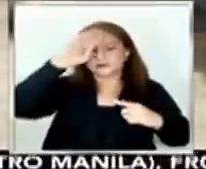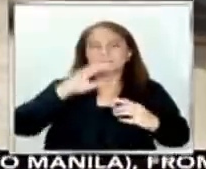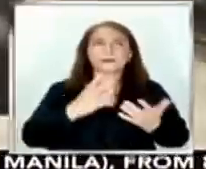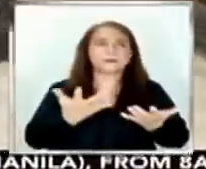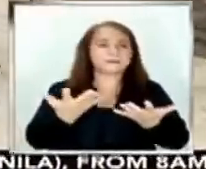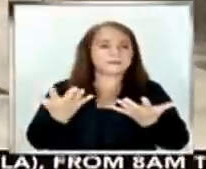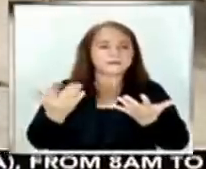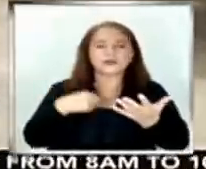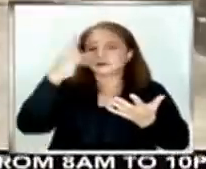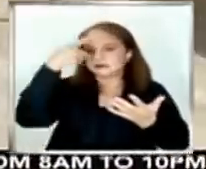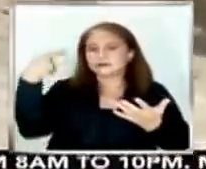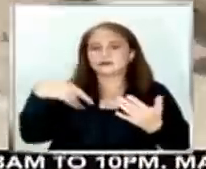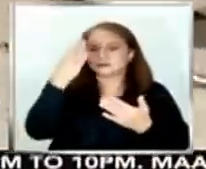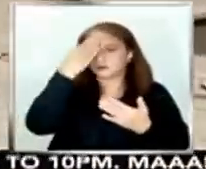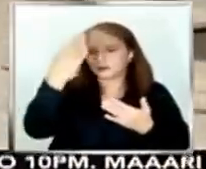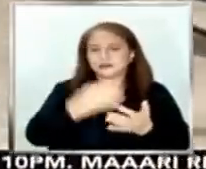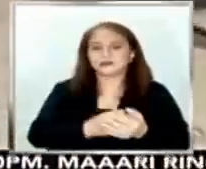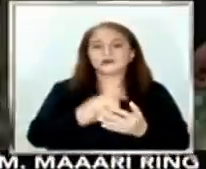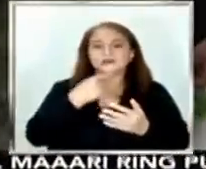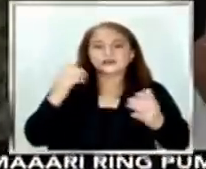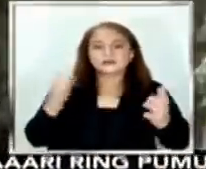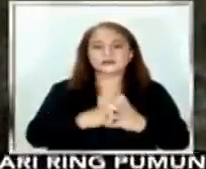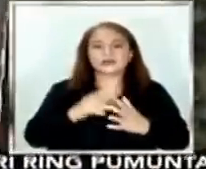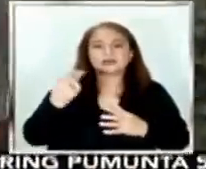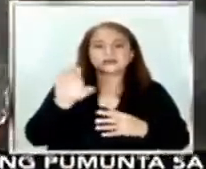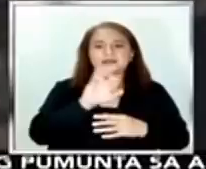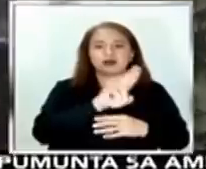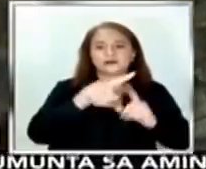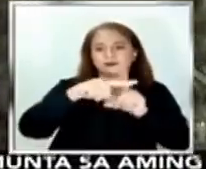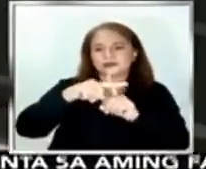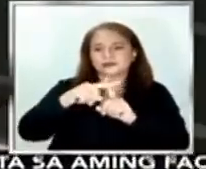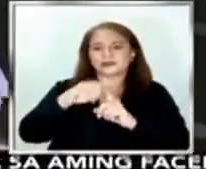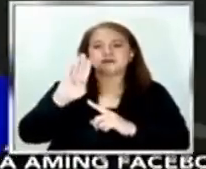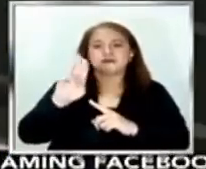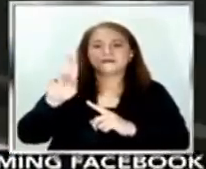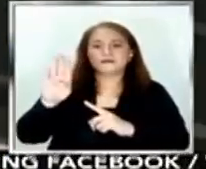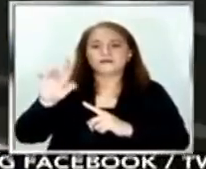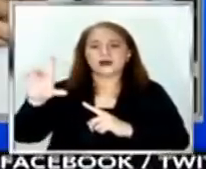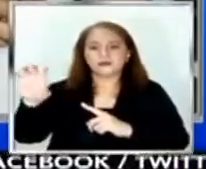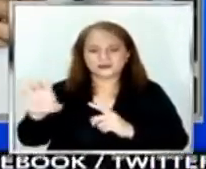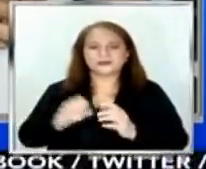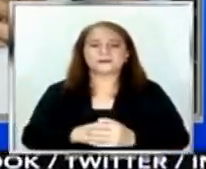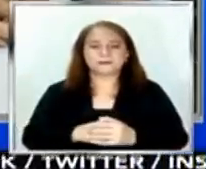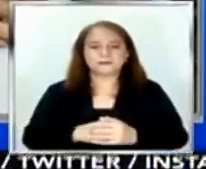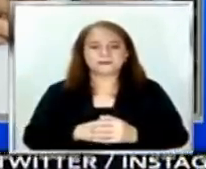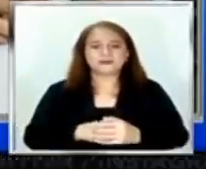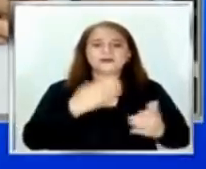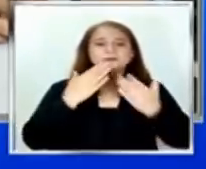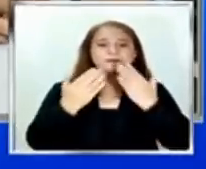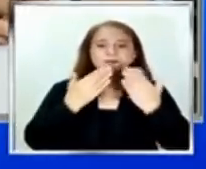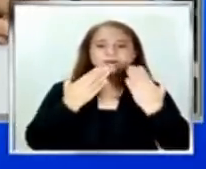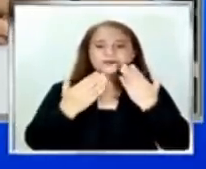Rizal at Bulacan o yung tinatawag nga na NCR Plus Bubble. Ivan? Maraming salamat, Dano